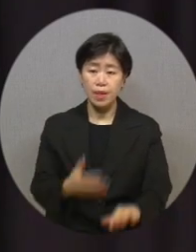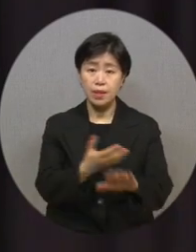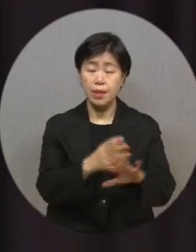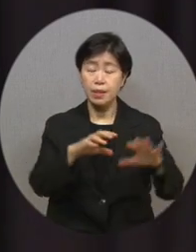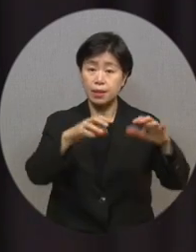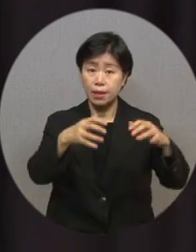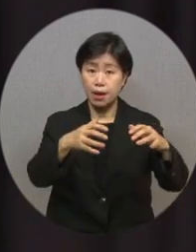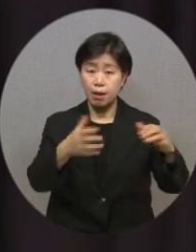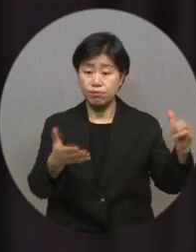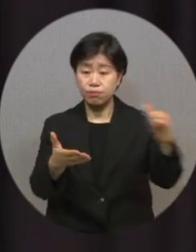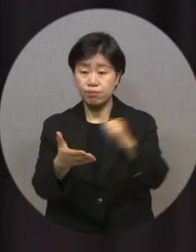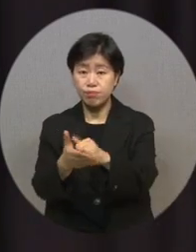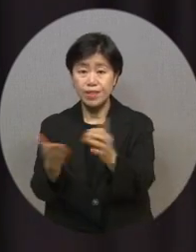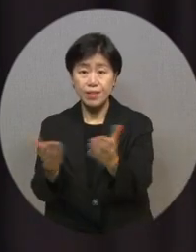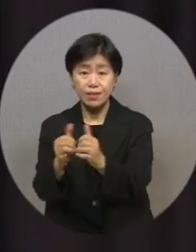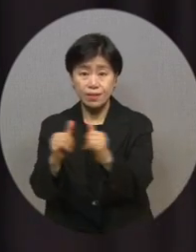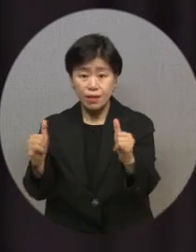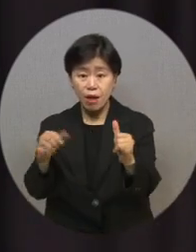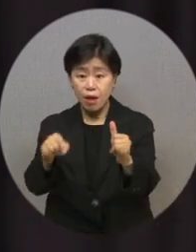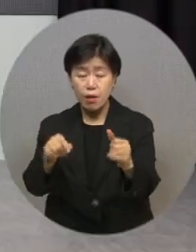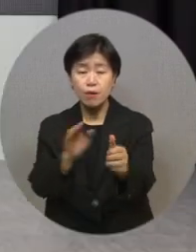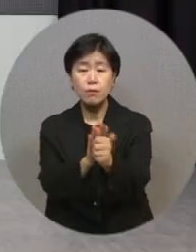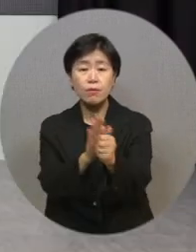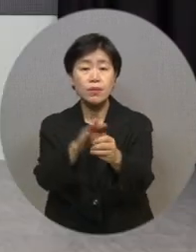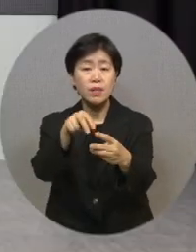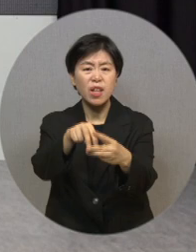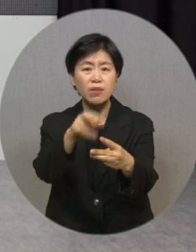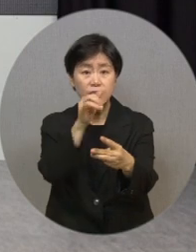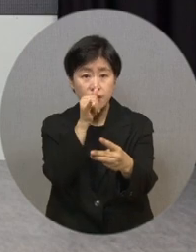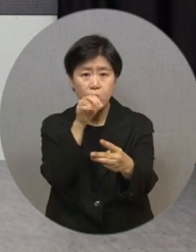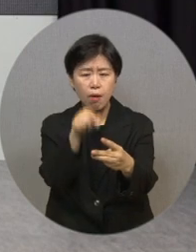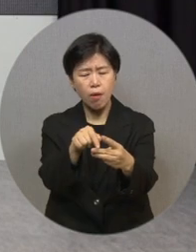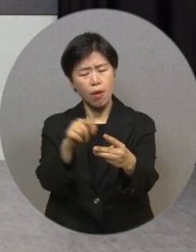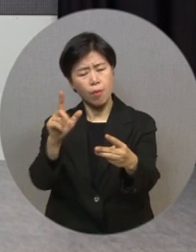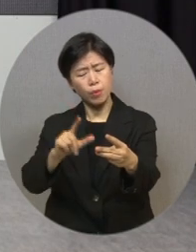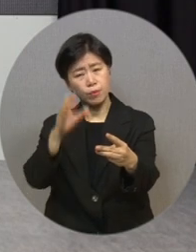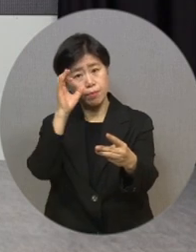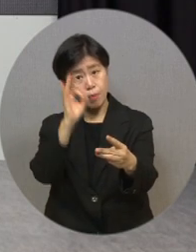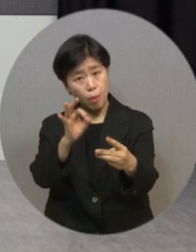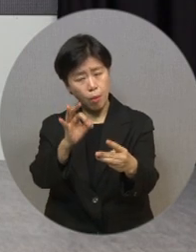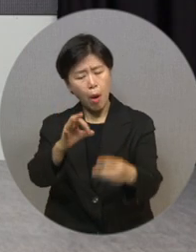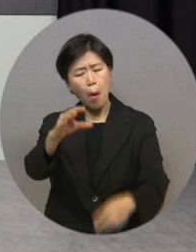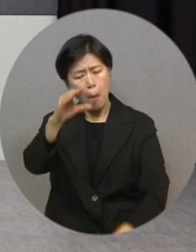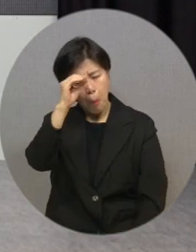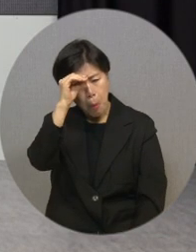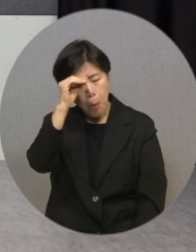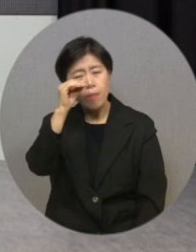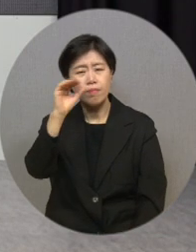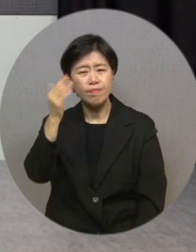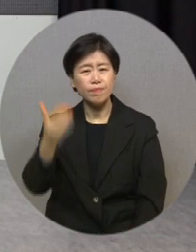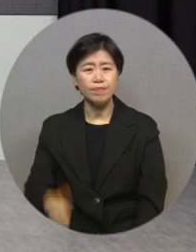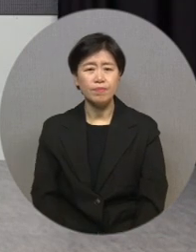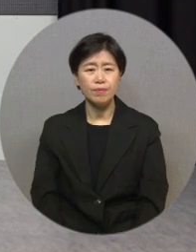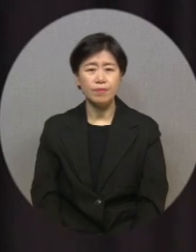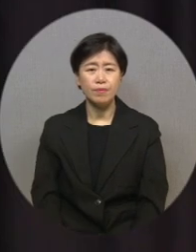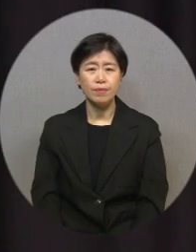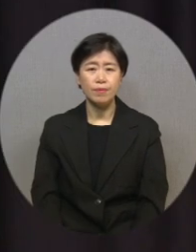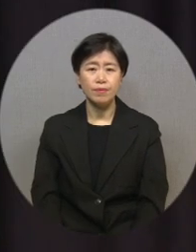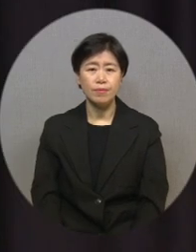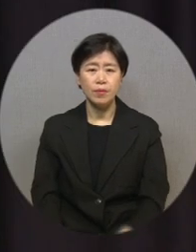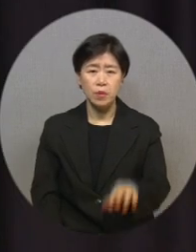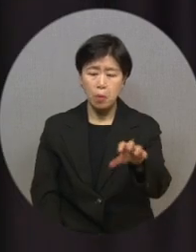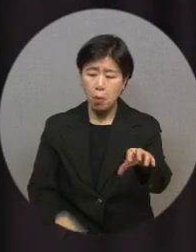있었고요 그거를 저희가 모델로 삼아 가지고 그 모델을 받아들여서 그니까 막 규모는 크진 않습니다 한 곳에